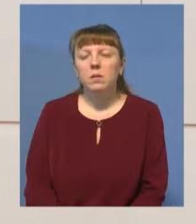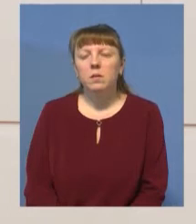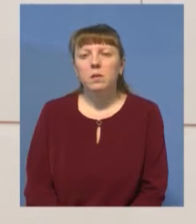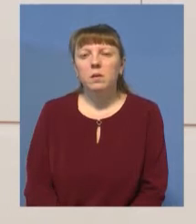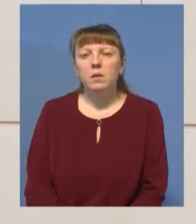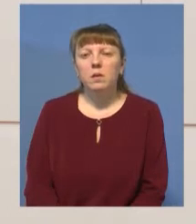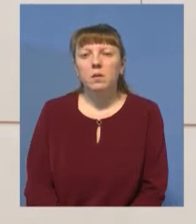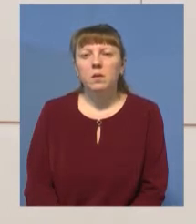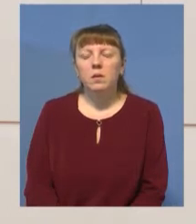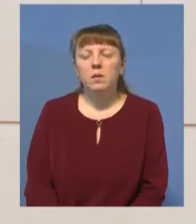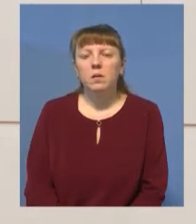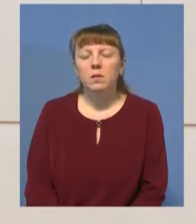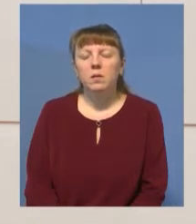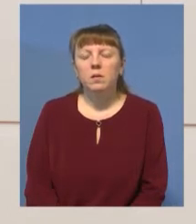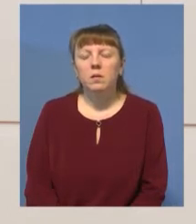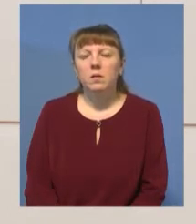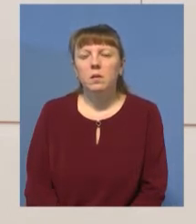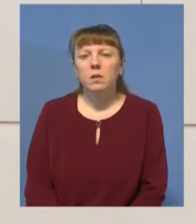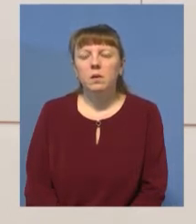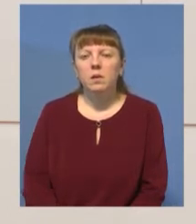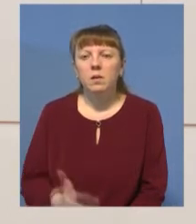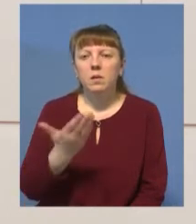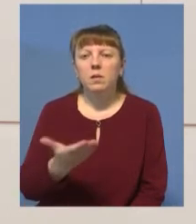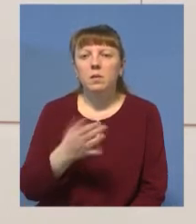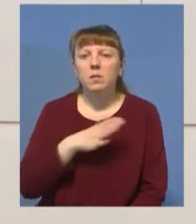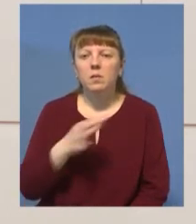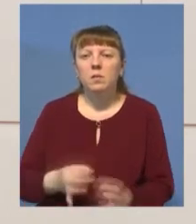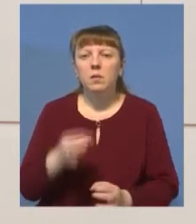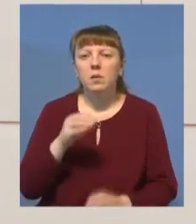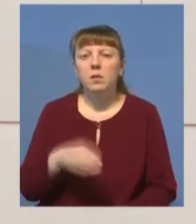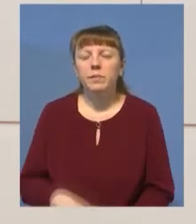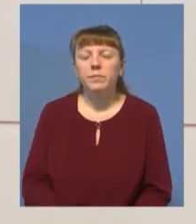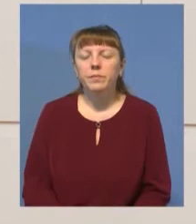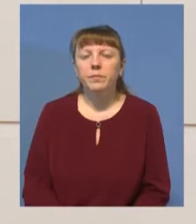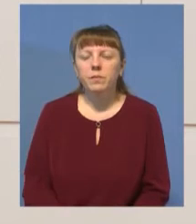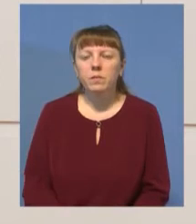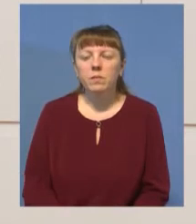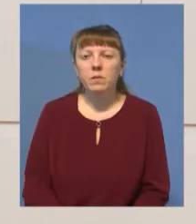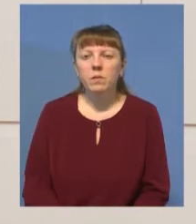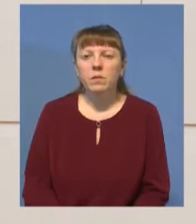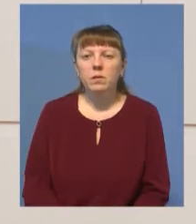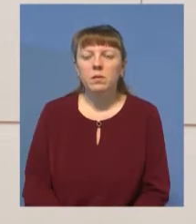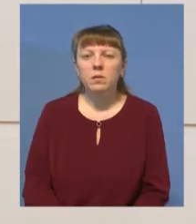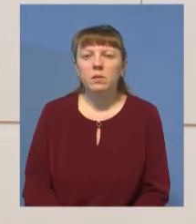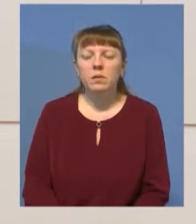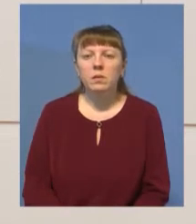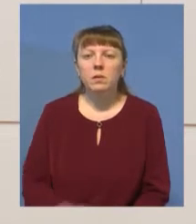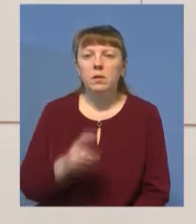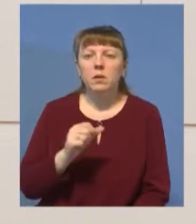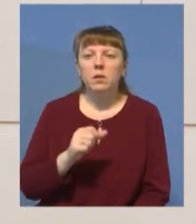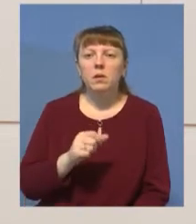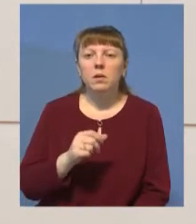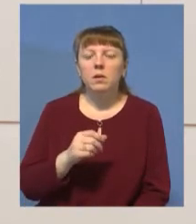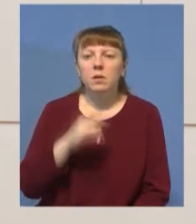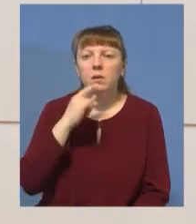образом вручено ему судебный акт. Но дело в том, что Республика Казахстан идет намного